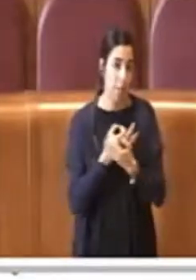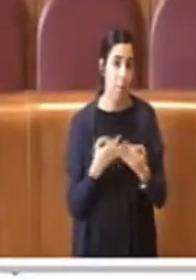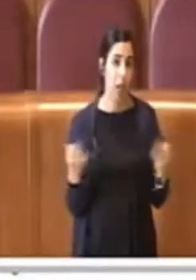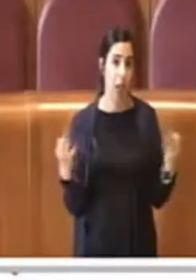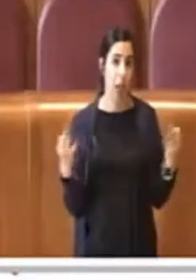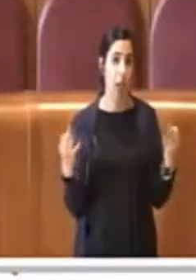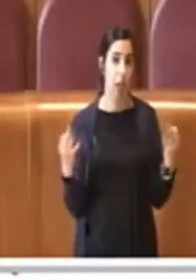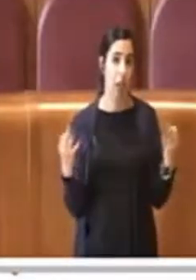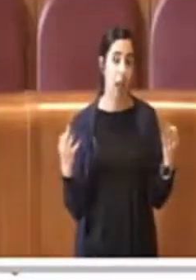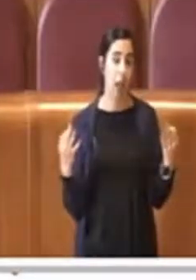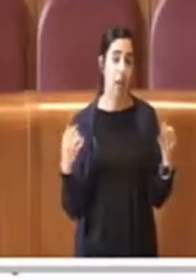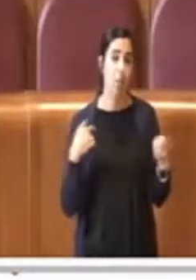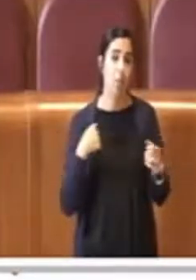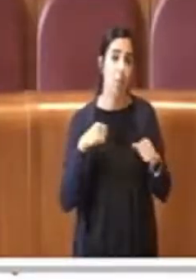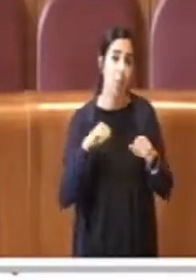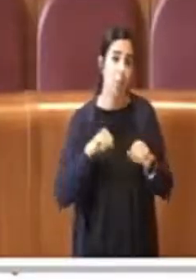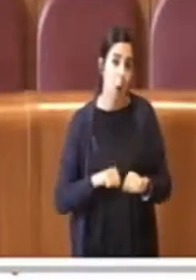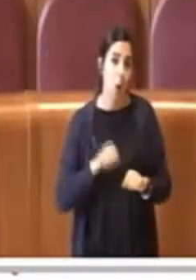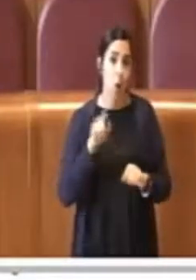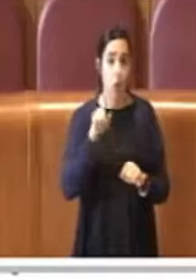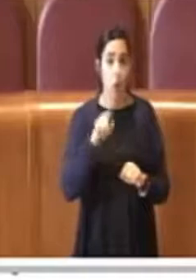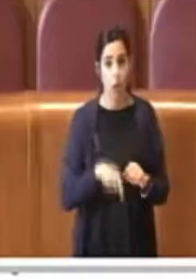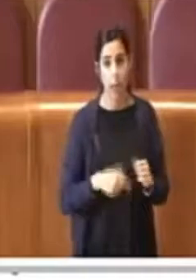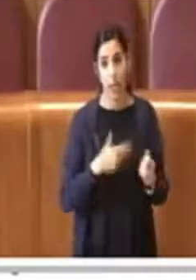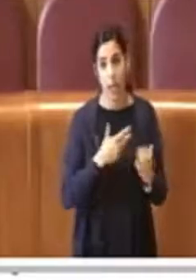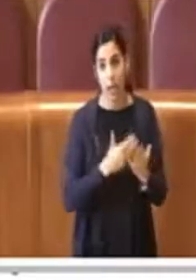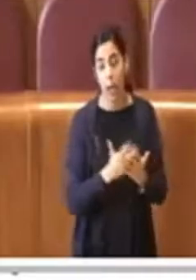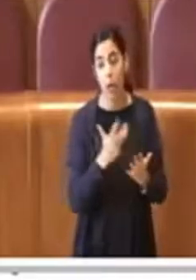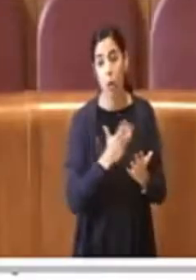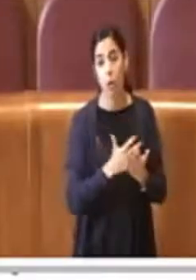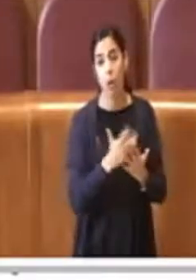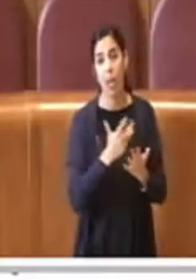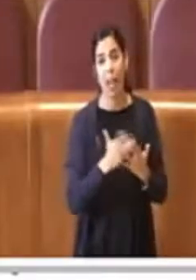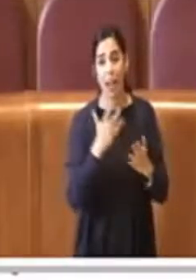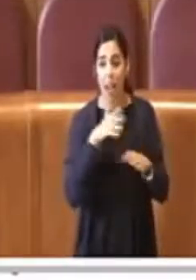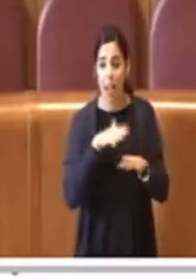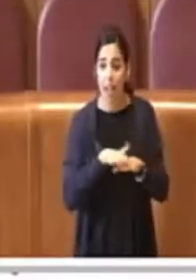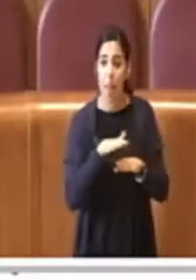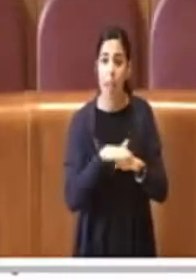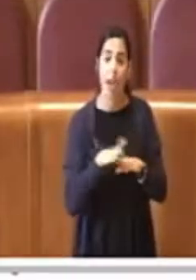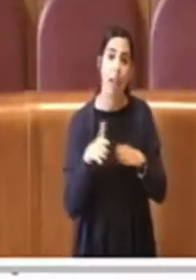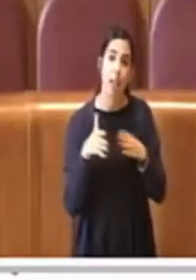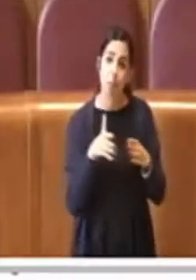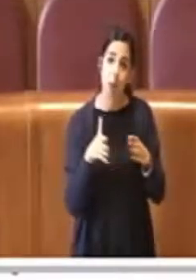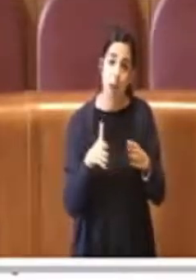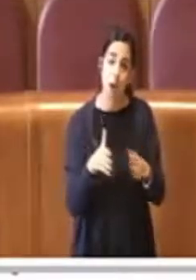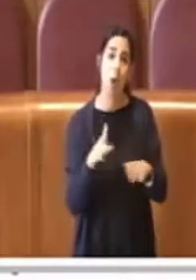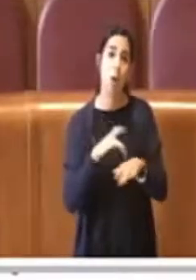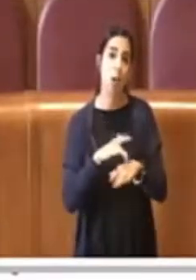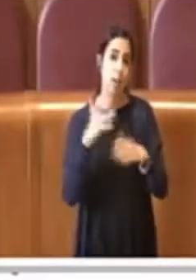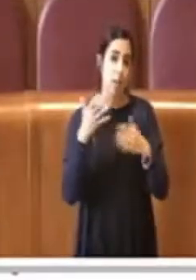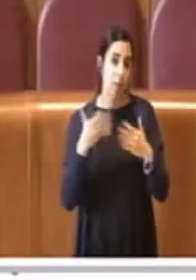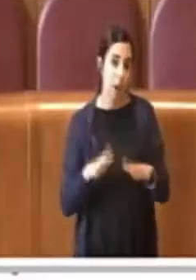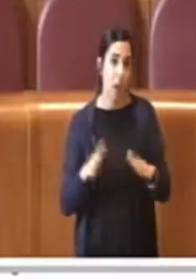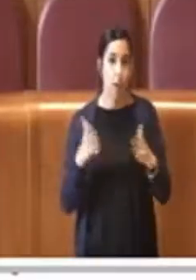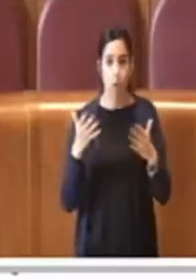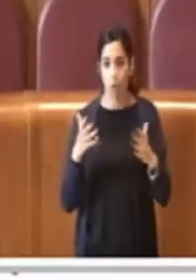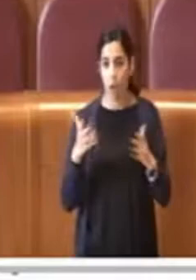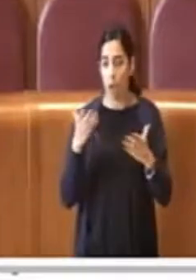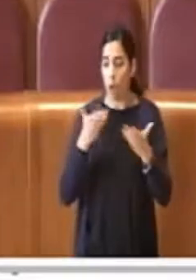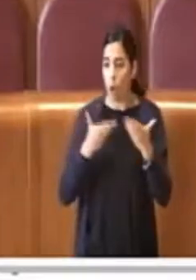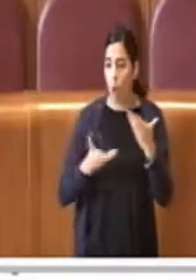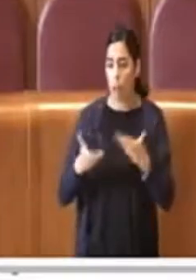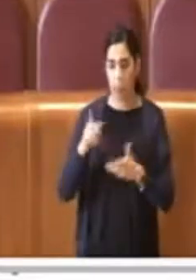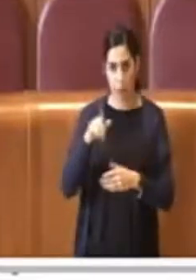Potrei raccontare anche di esperienze, di percorsi già fatti in collaborazione anche